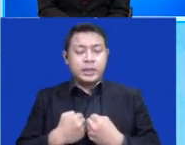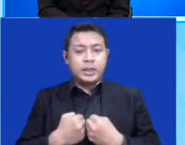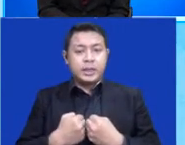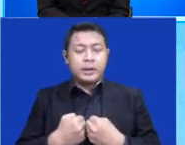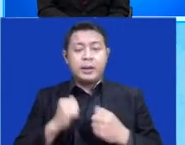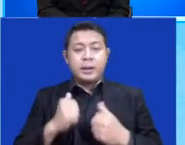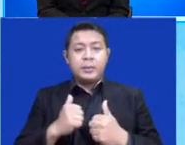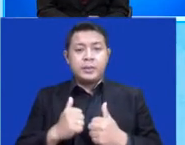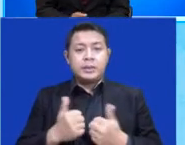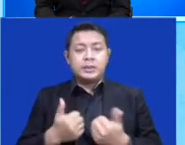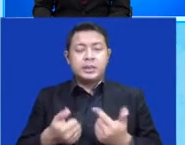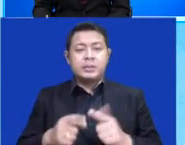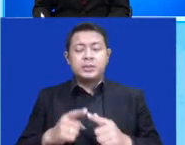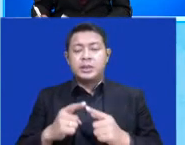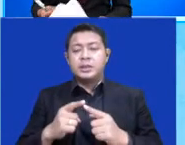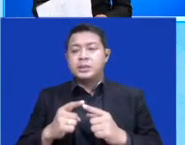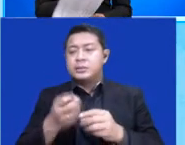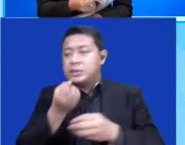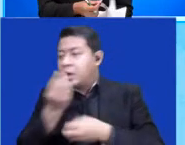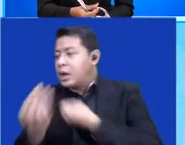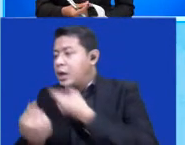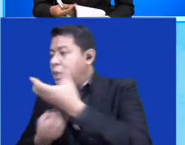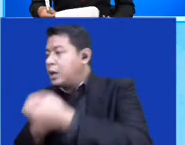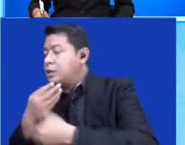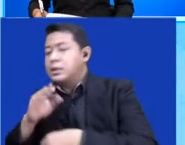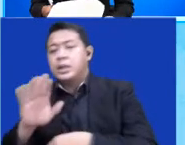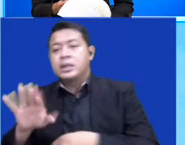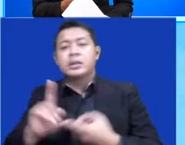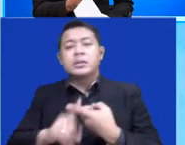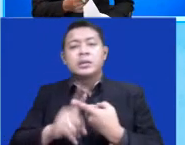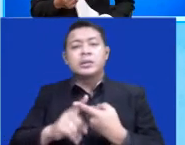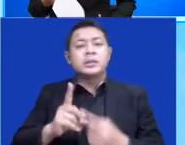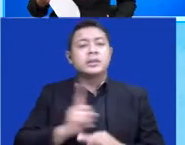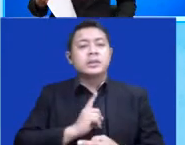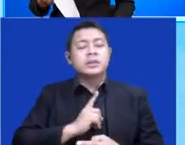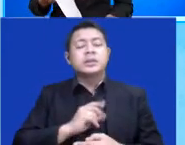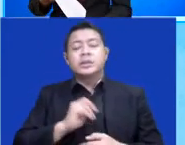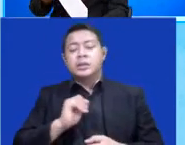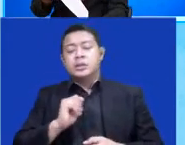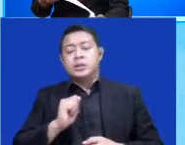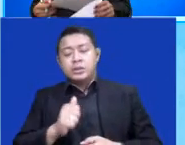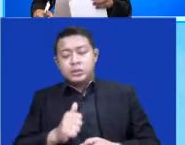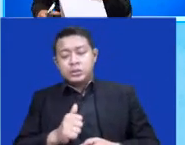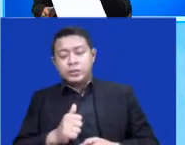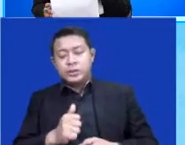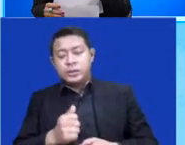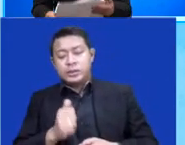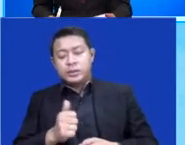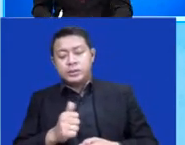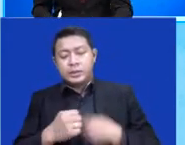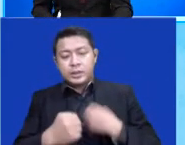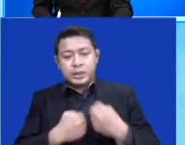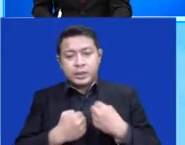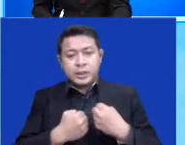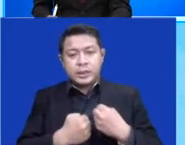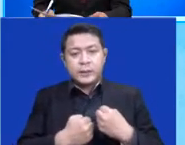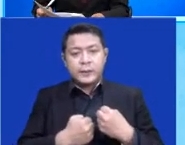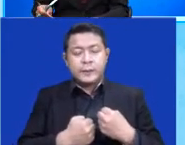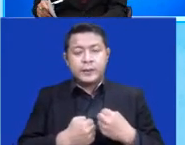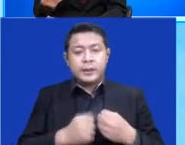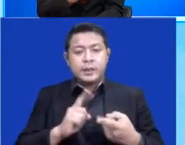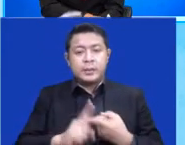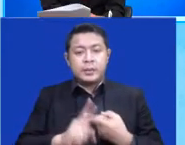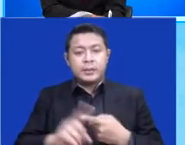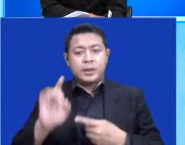menjadi konseling untuk teman sebaya, konselor untuk teman sebaya, maka bisa menggerakkan juga teman-teman